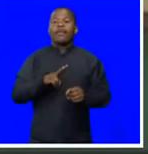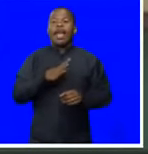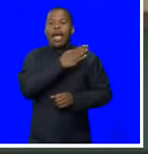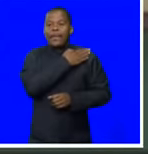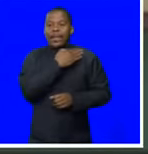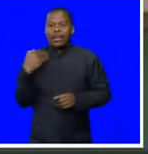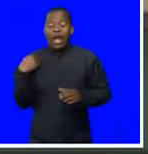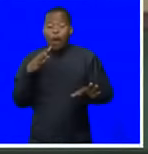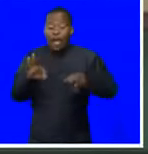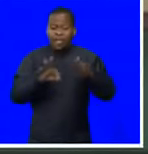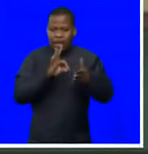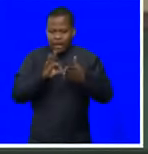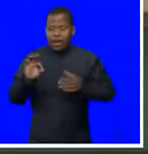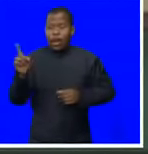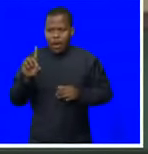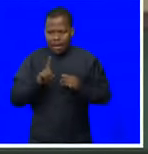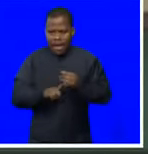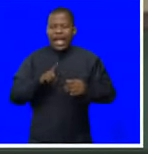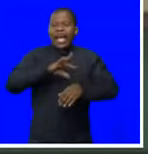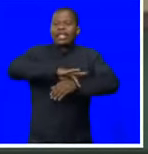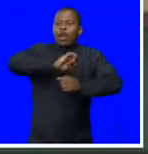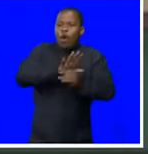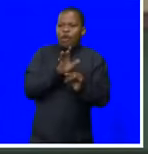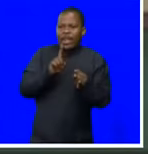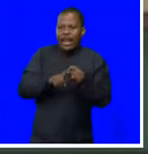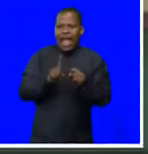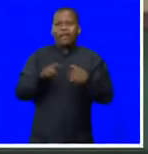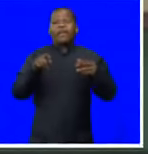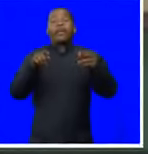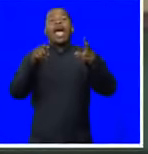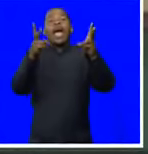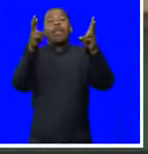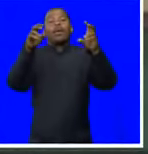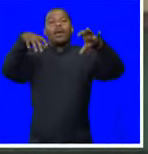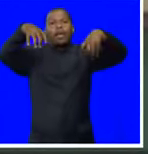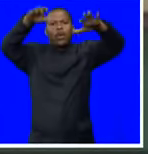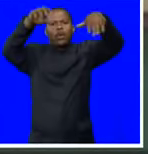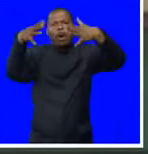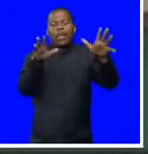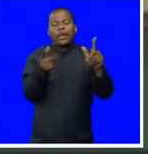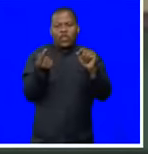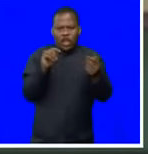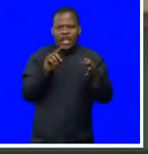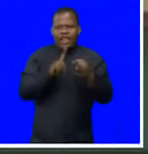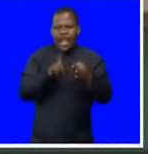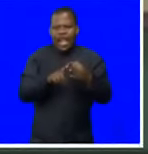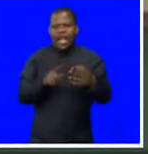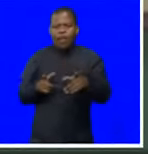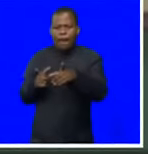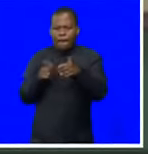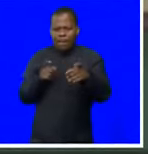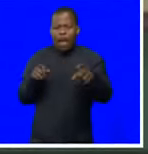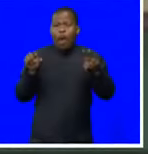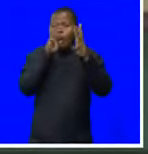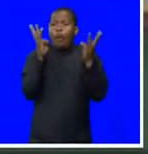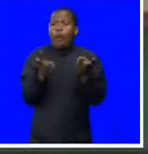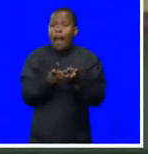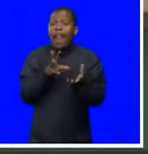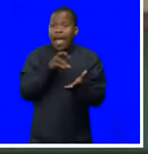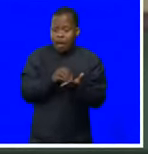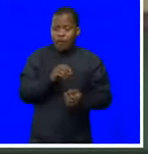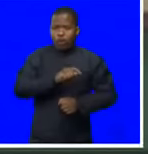sabo cyclone nabo covid netimbi letikhona emhlabeni titawubangela kusekuhambeni kwesikhathi kube nesimo